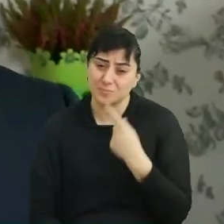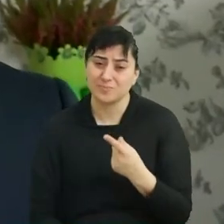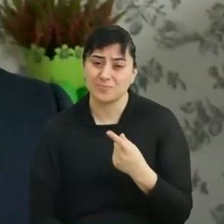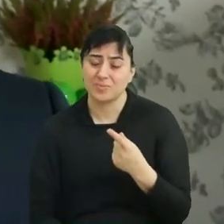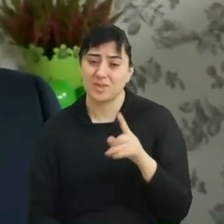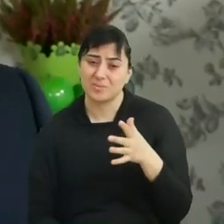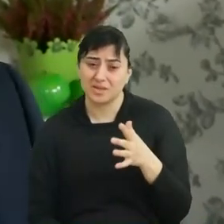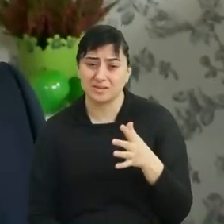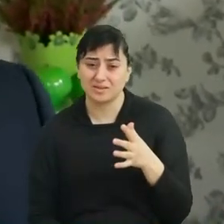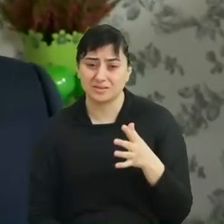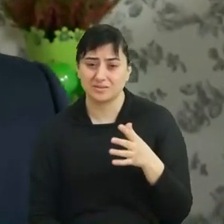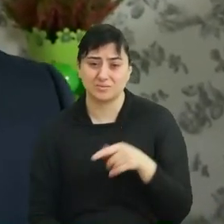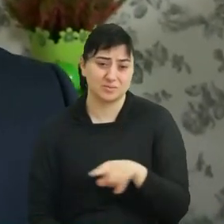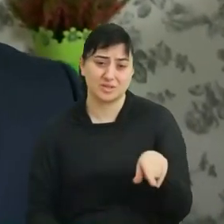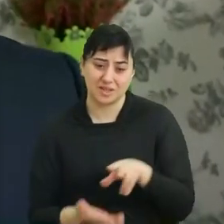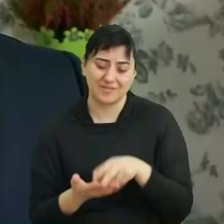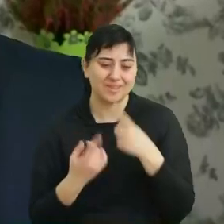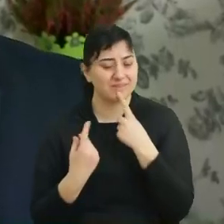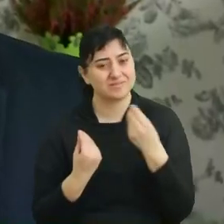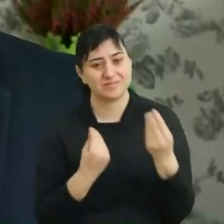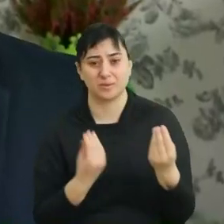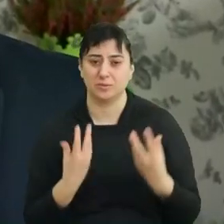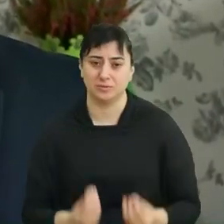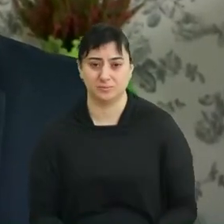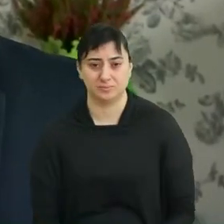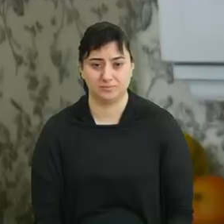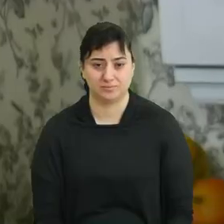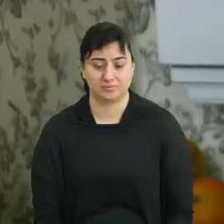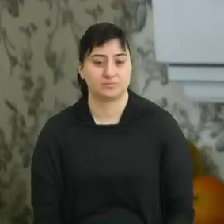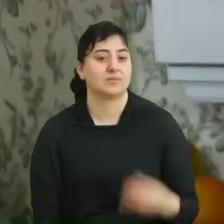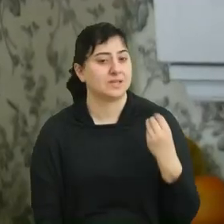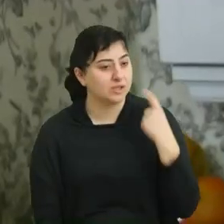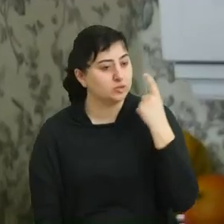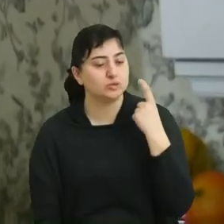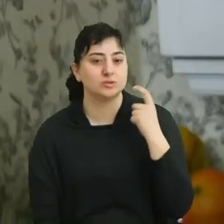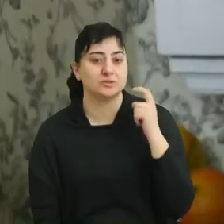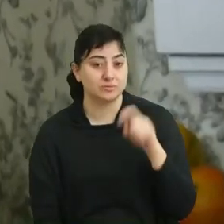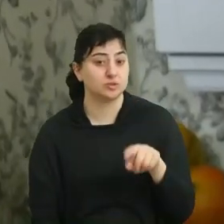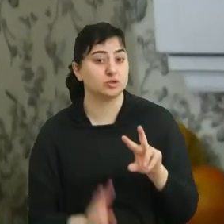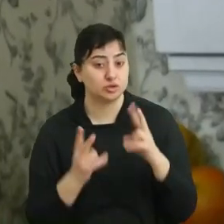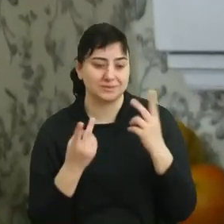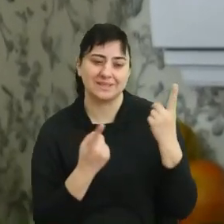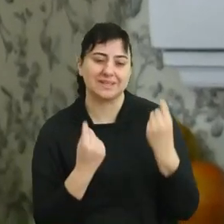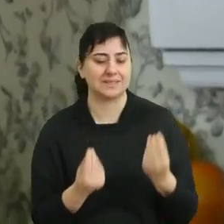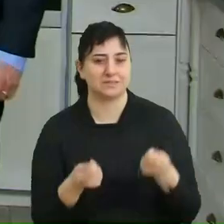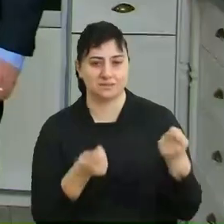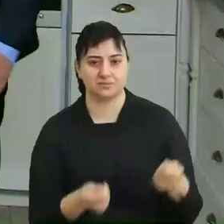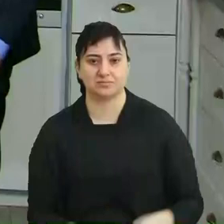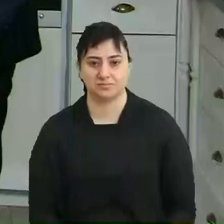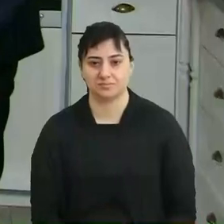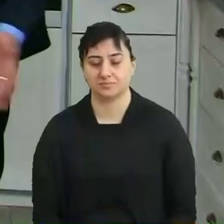en azından belki hani bu kahvaltıyla biraz gönüllerini almış olurum Biricik. İyi düşünmüşsün hayatım. Şimdi bu sürpriz onlara çok iyi